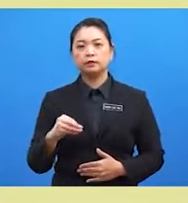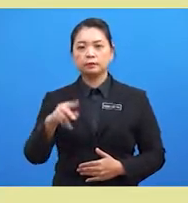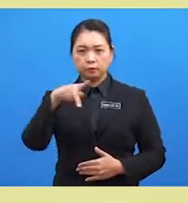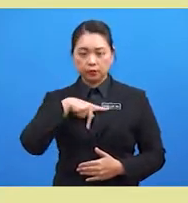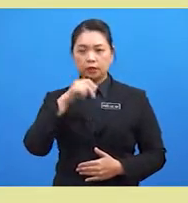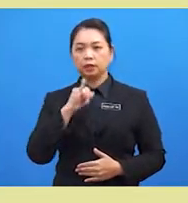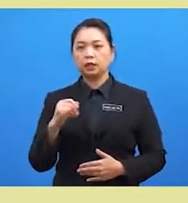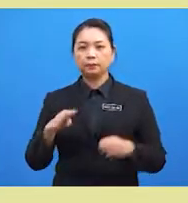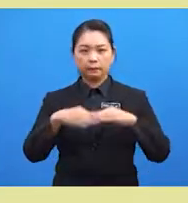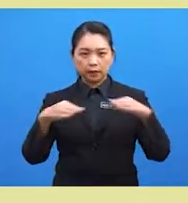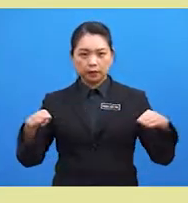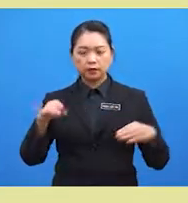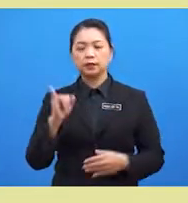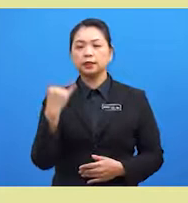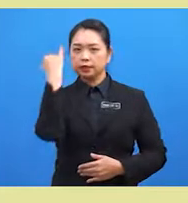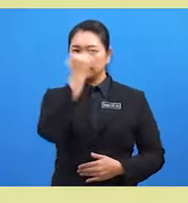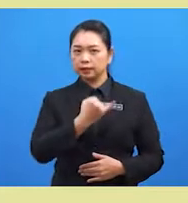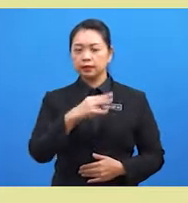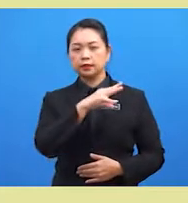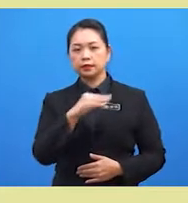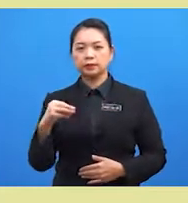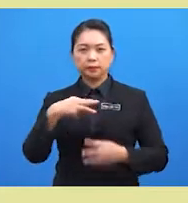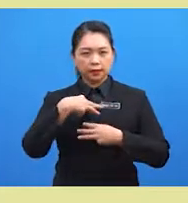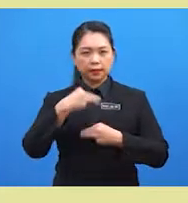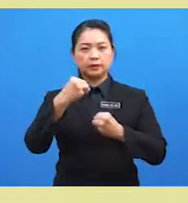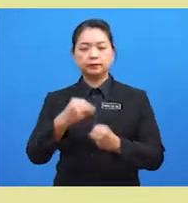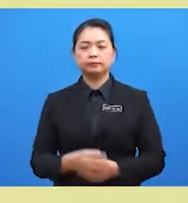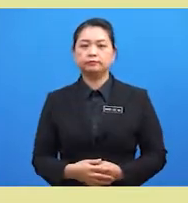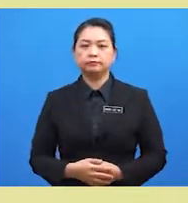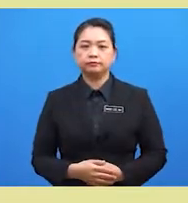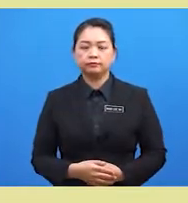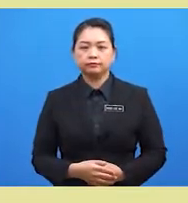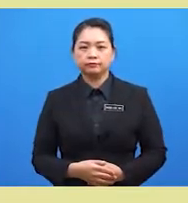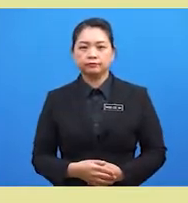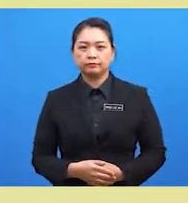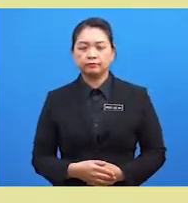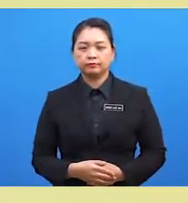serta mempunyai bahasa yang indah dan menarik.